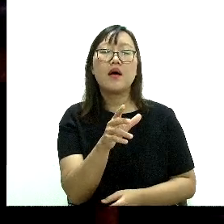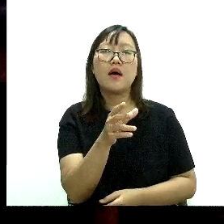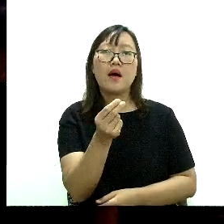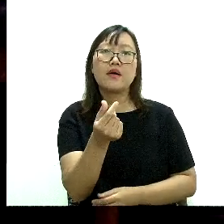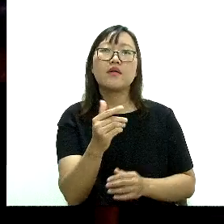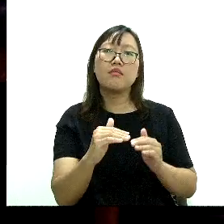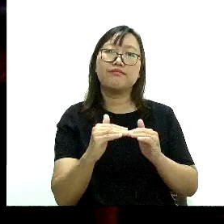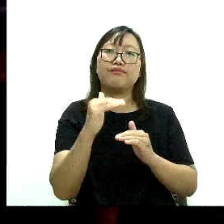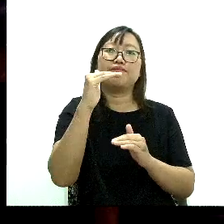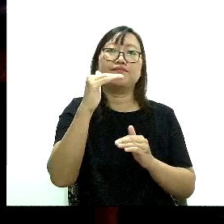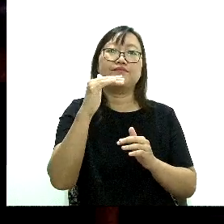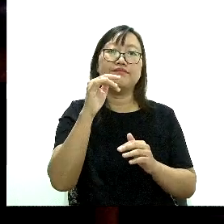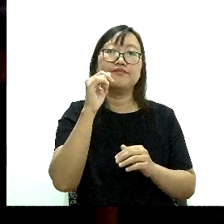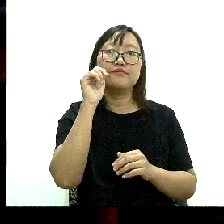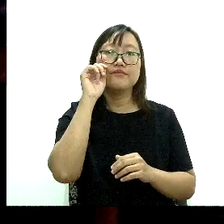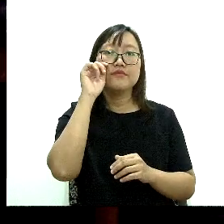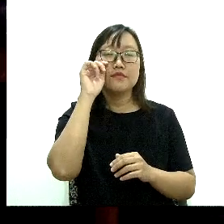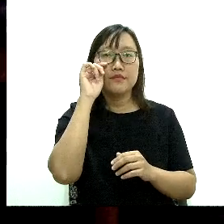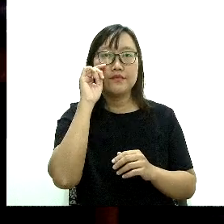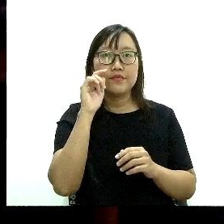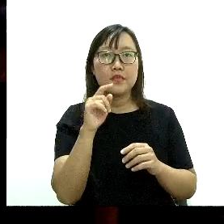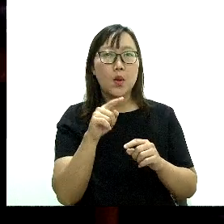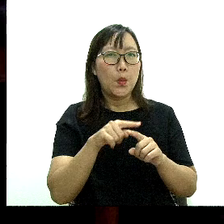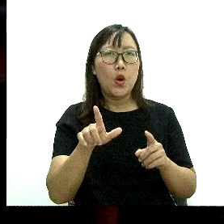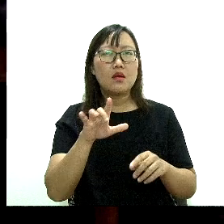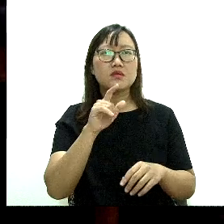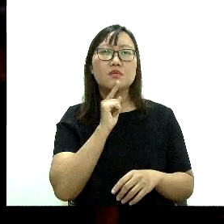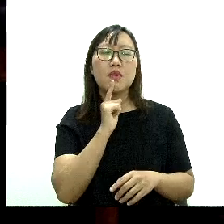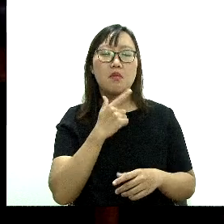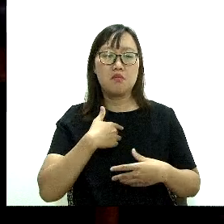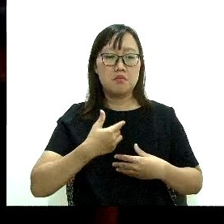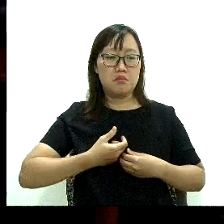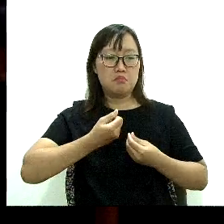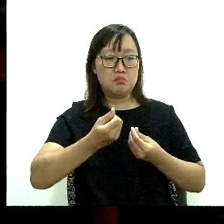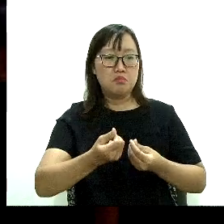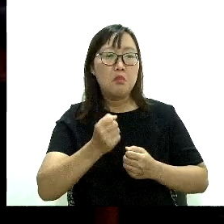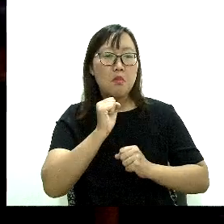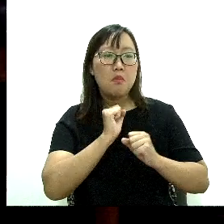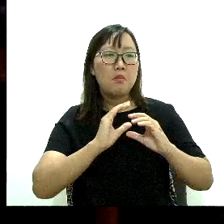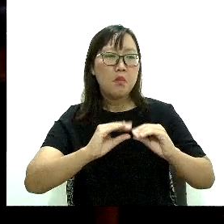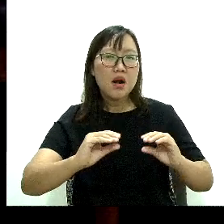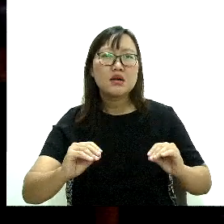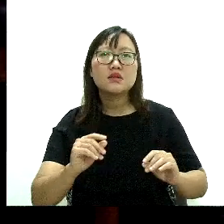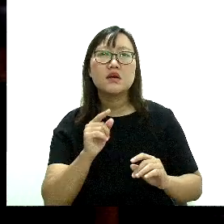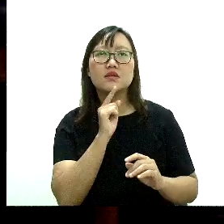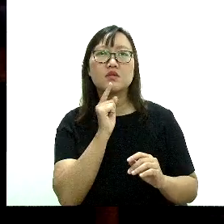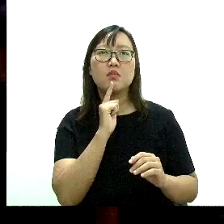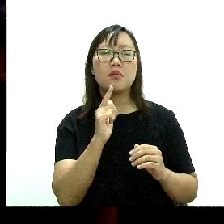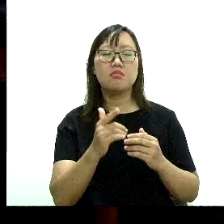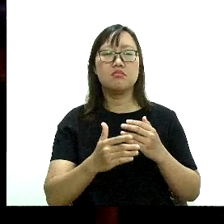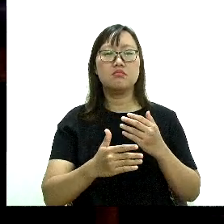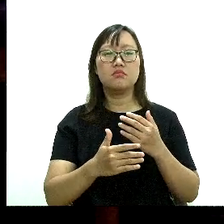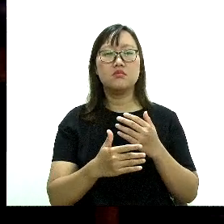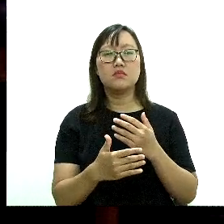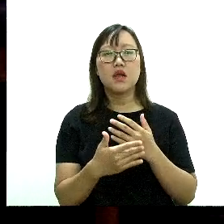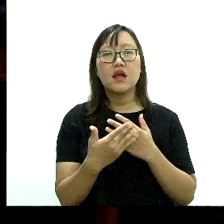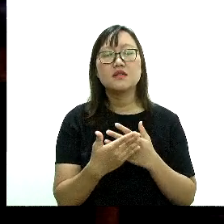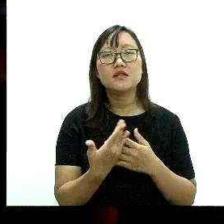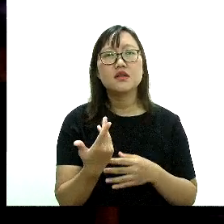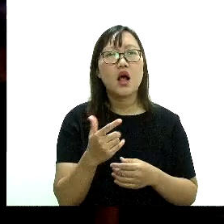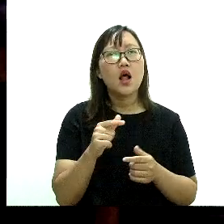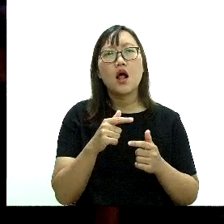Maka mereka begitu yakin bahwa merekalah yang pantas diselamatkan Allah dan yang lain